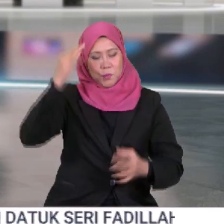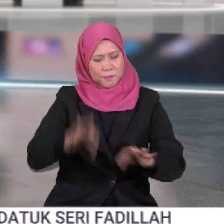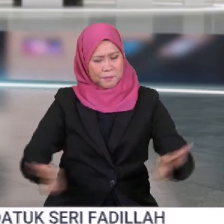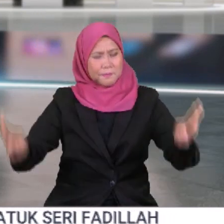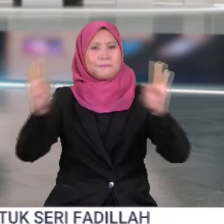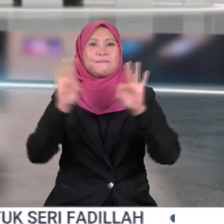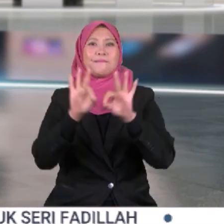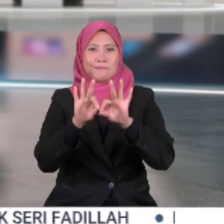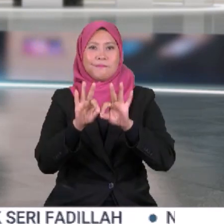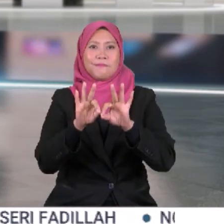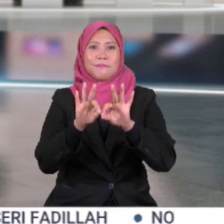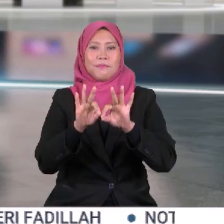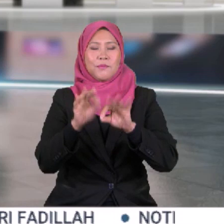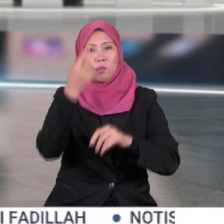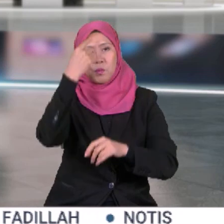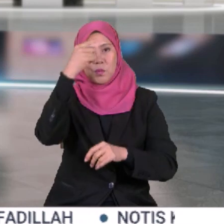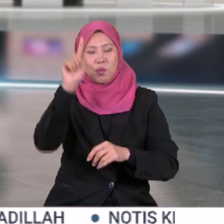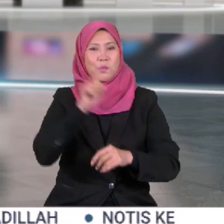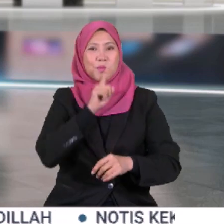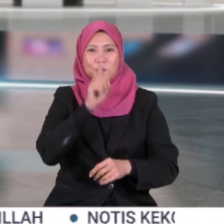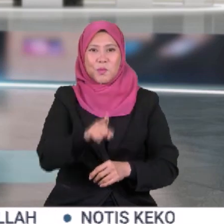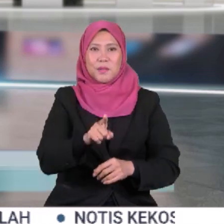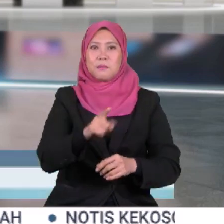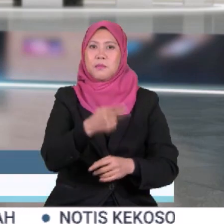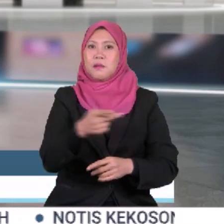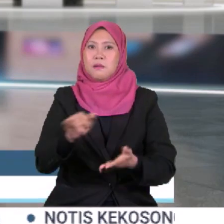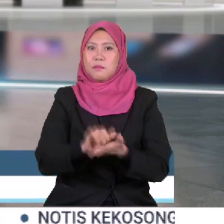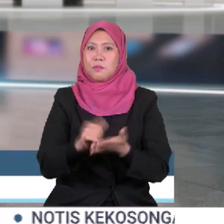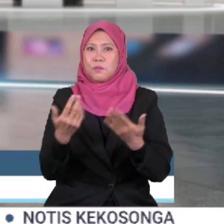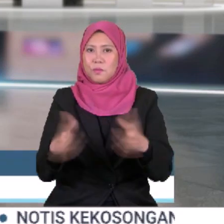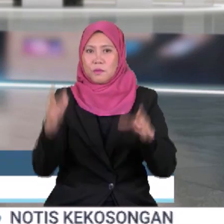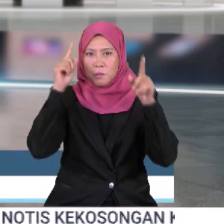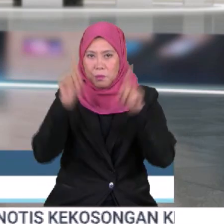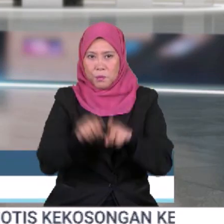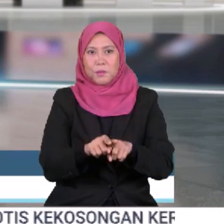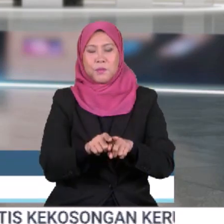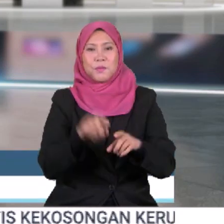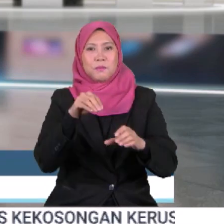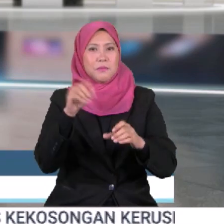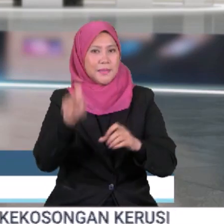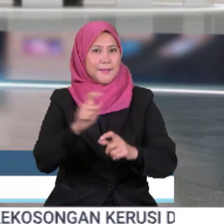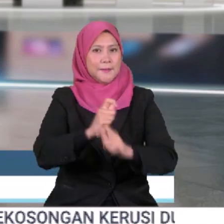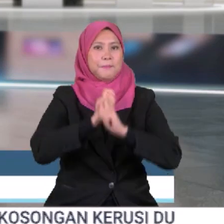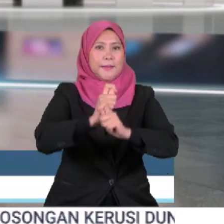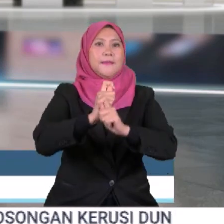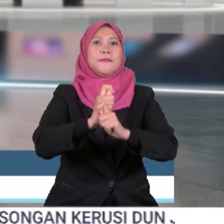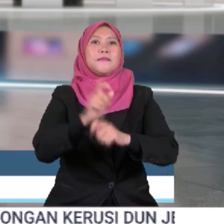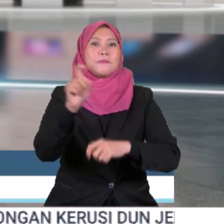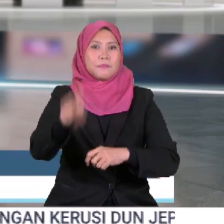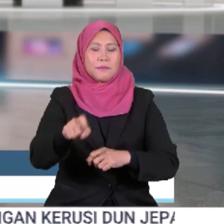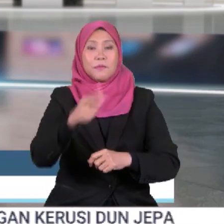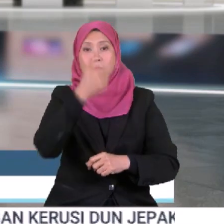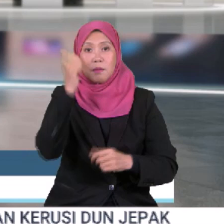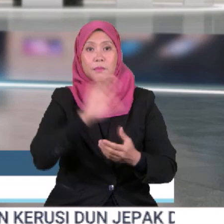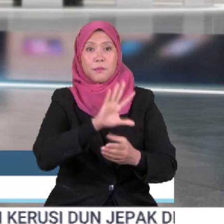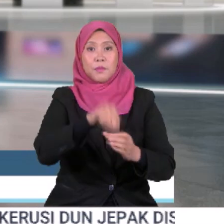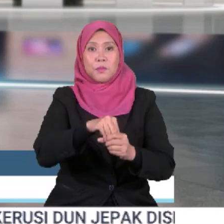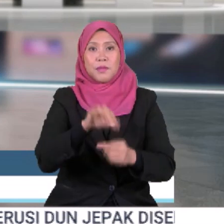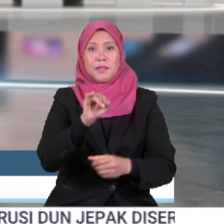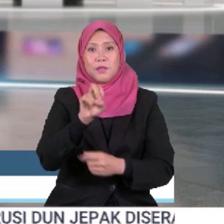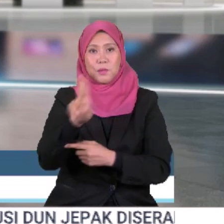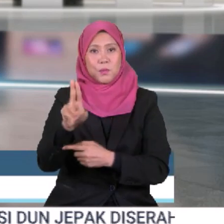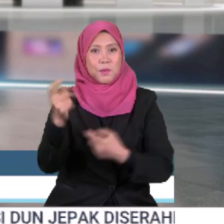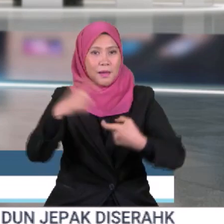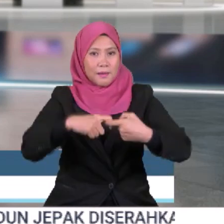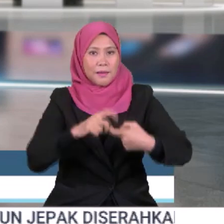memainkan peranan yang cukup besar bagi memastikan perkara yang sudah dipersetujui dipertahankan. Ia termasuk isu yang